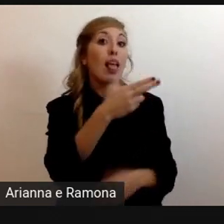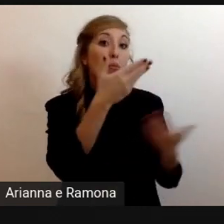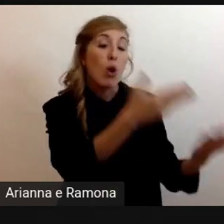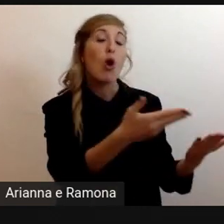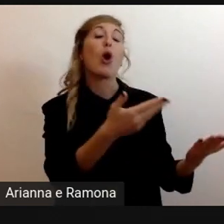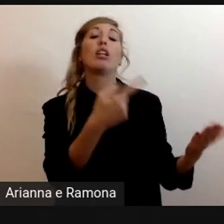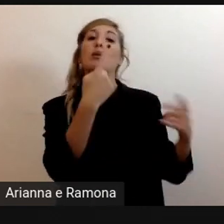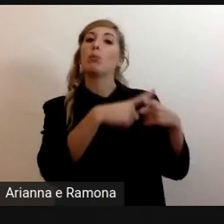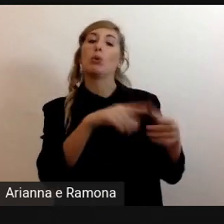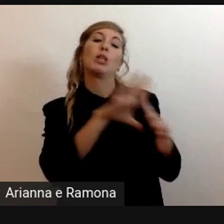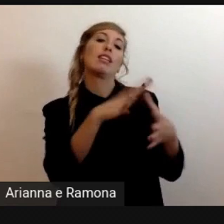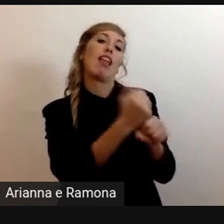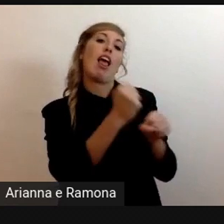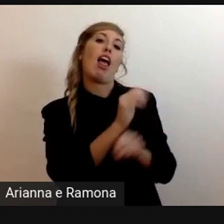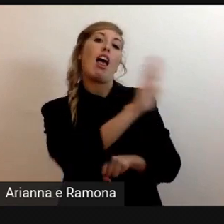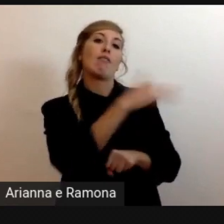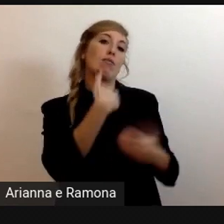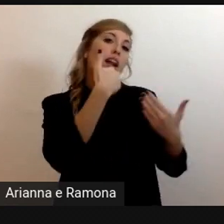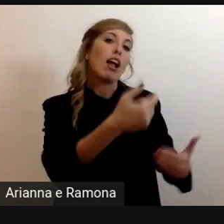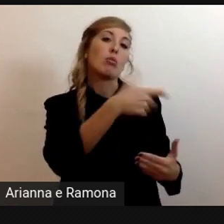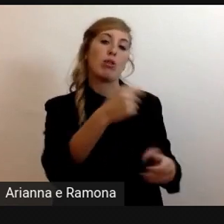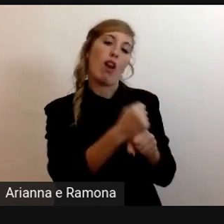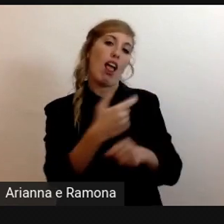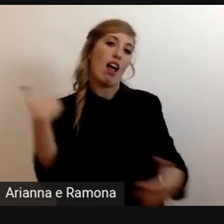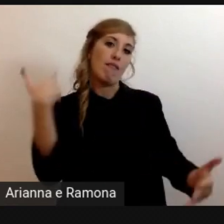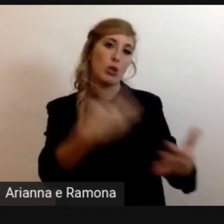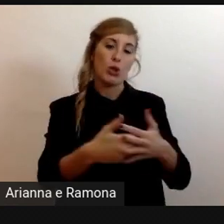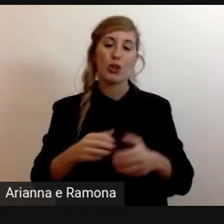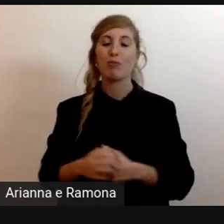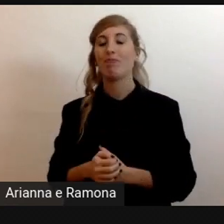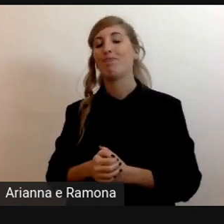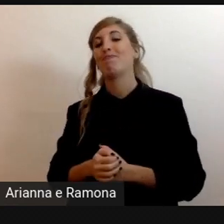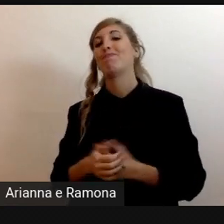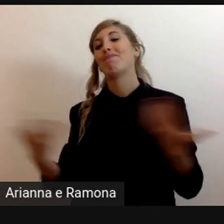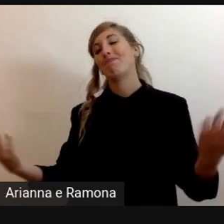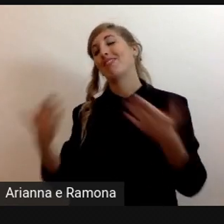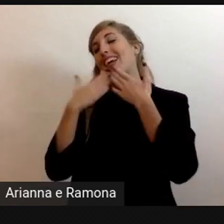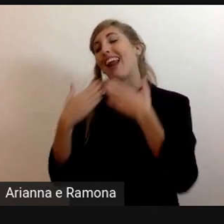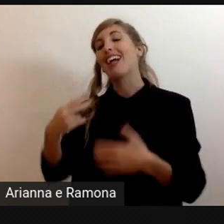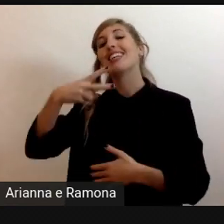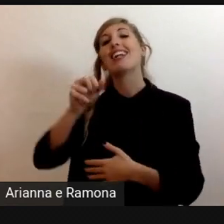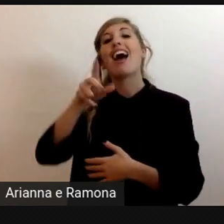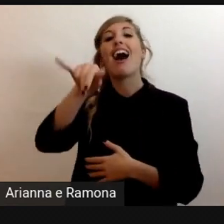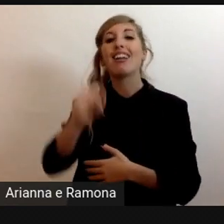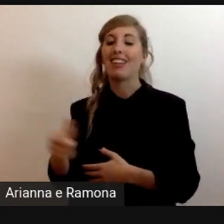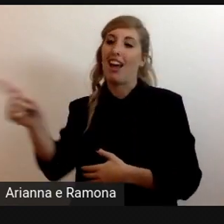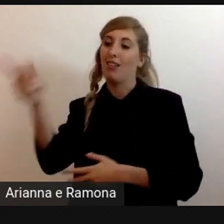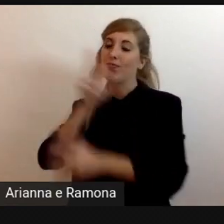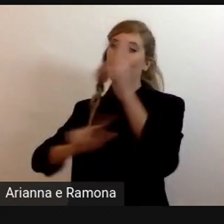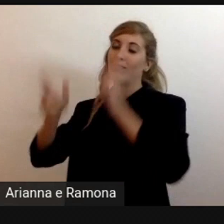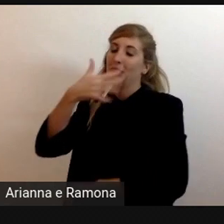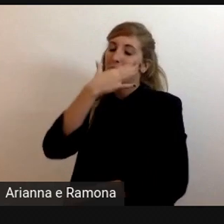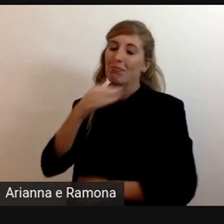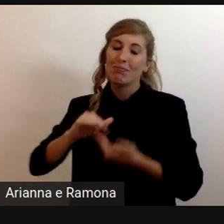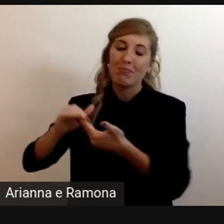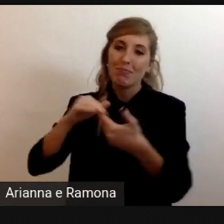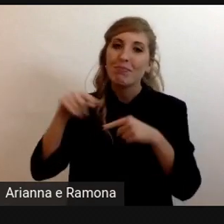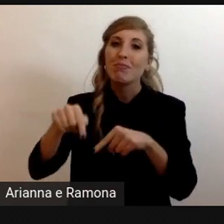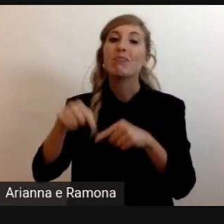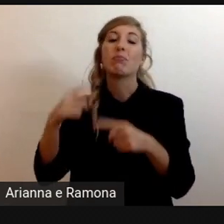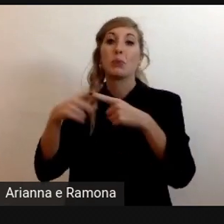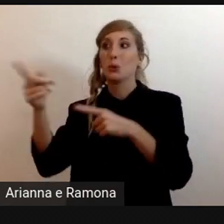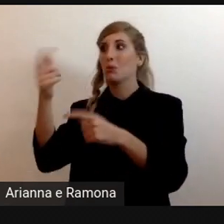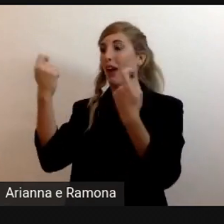suo staff per il lavoro fatto grazie all'aria per le belle parole sull'associazione e sul back sul festival